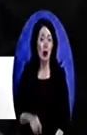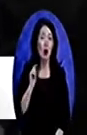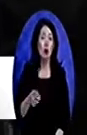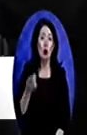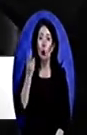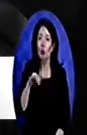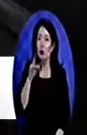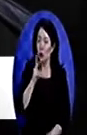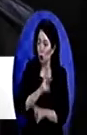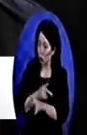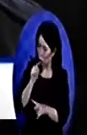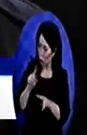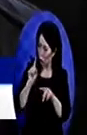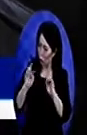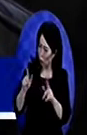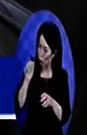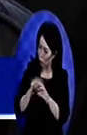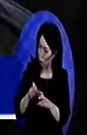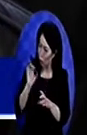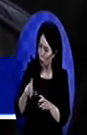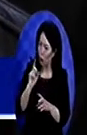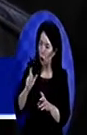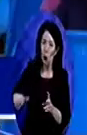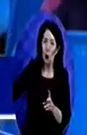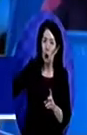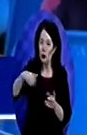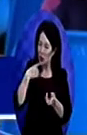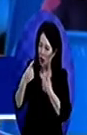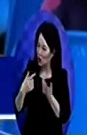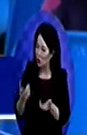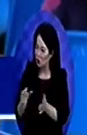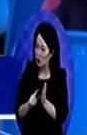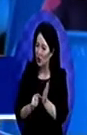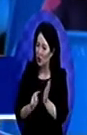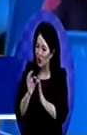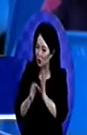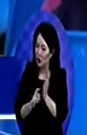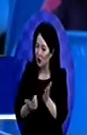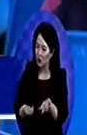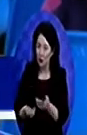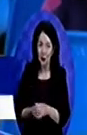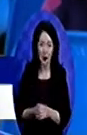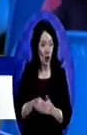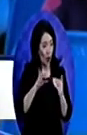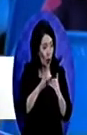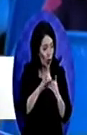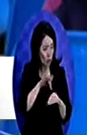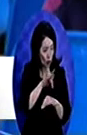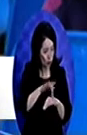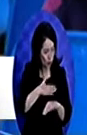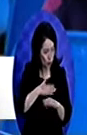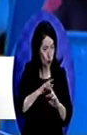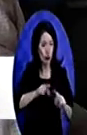өөрчлөлт орвол энэ ард түмнээр хилцүүлэх хэрэгтэй байна. Эрдэнэ тоот гэдгээр арай өөр болох хөгжлийг зэсэглүүлэх байх л